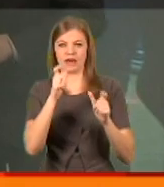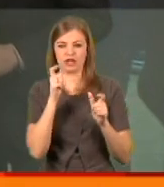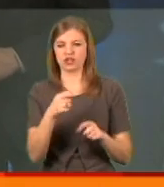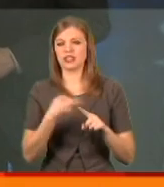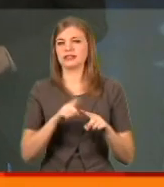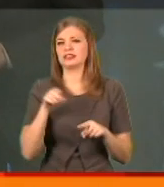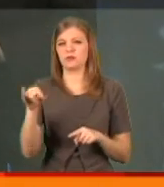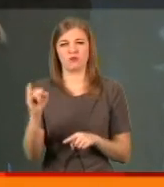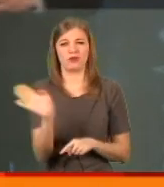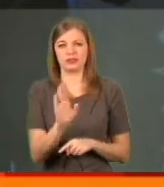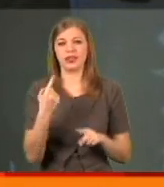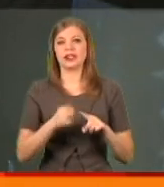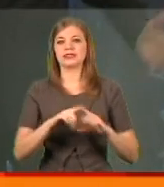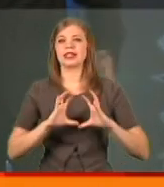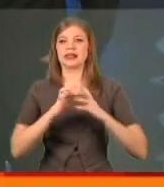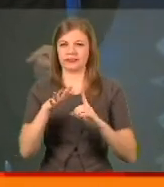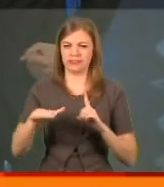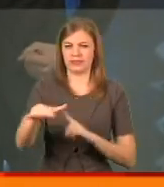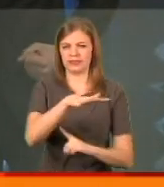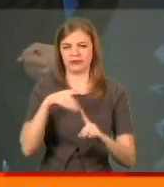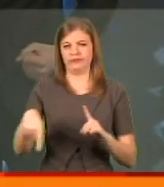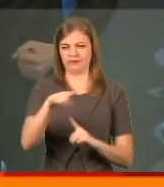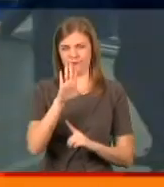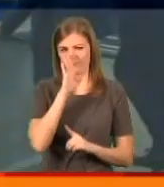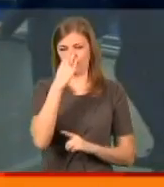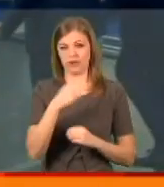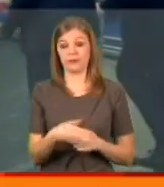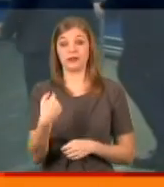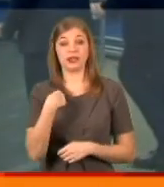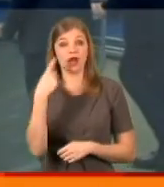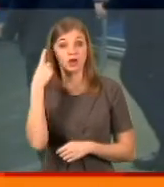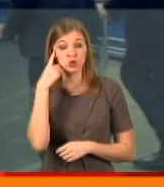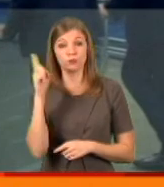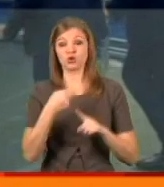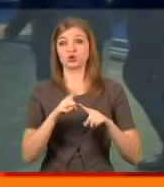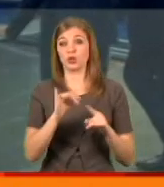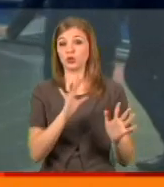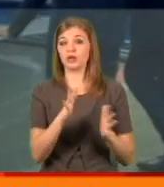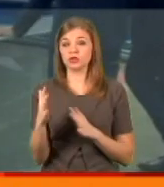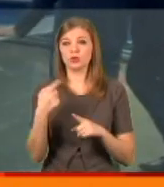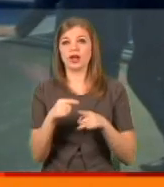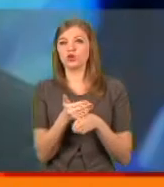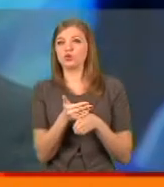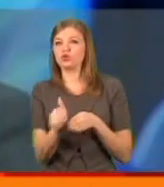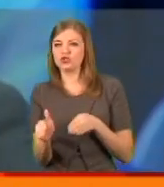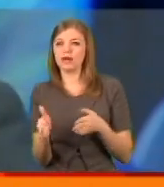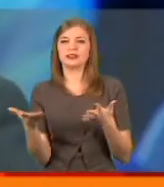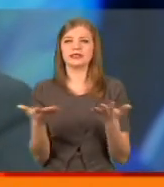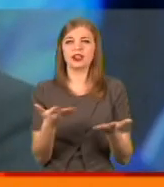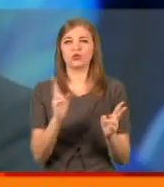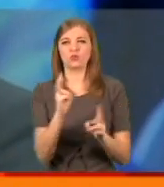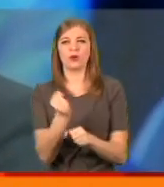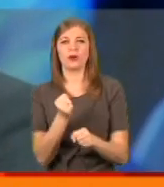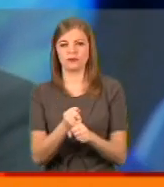не вони погані, то світ навколо ворожий. Я думаю, что эта история – это часть где-то кем-то